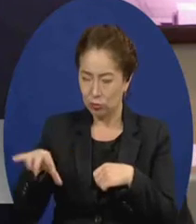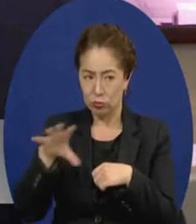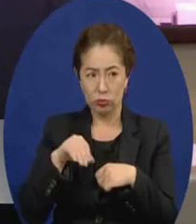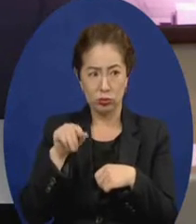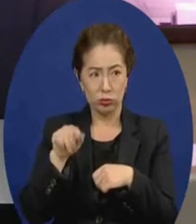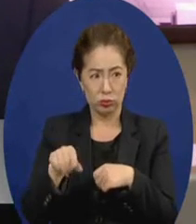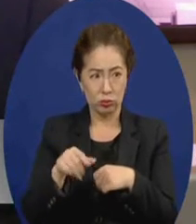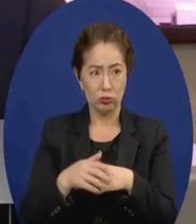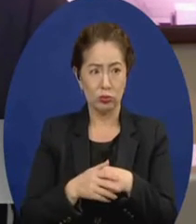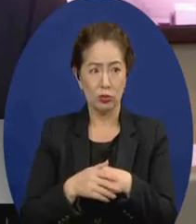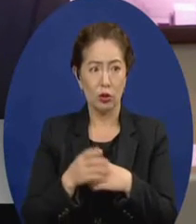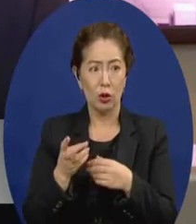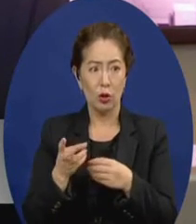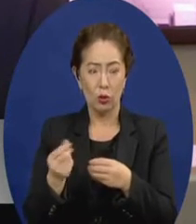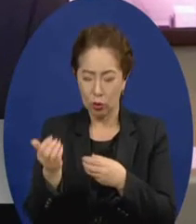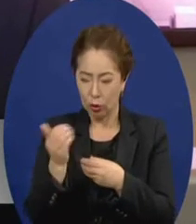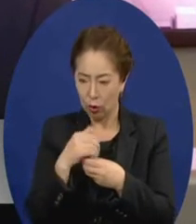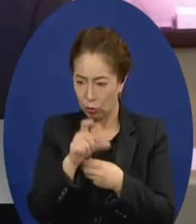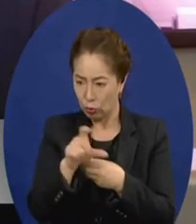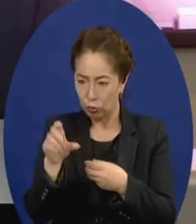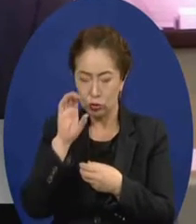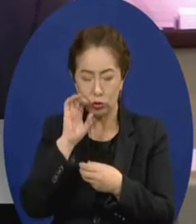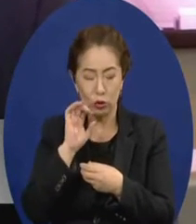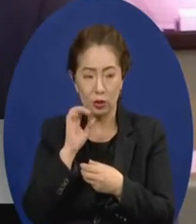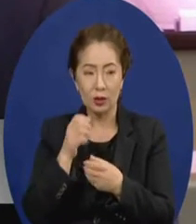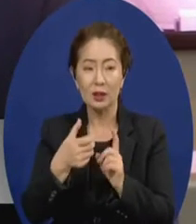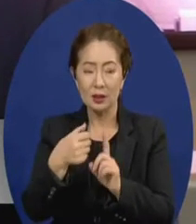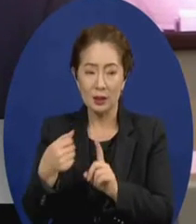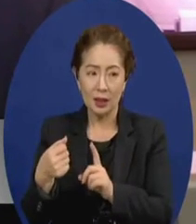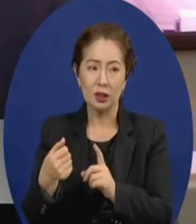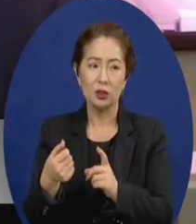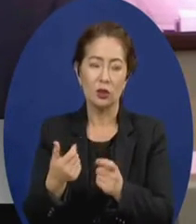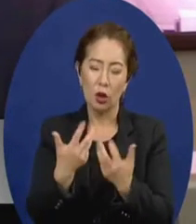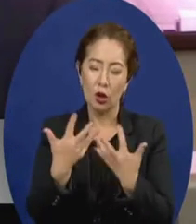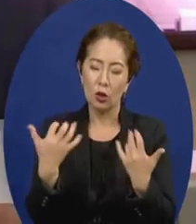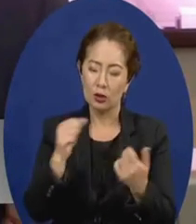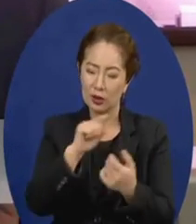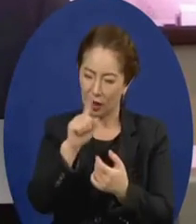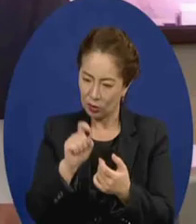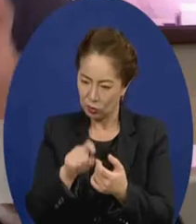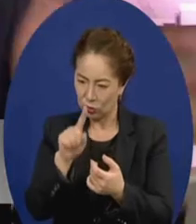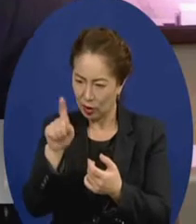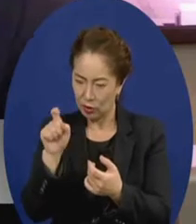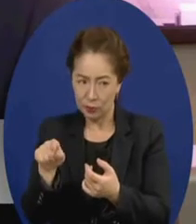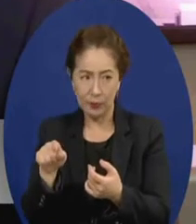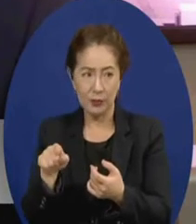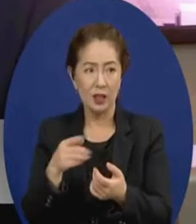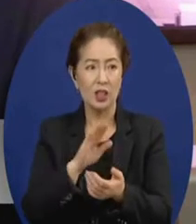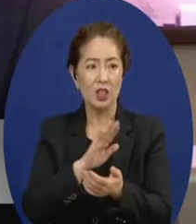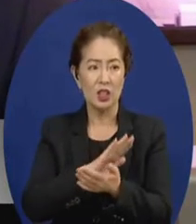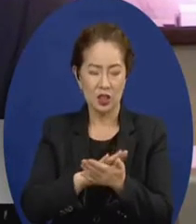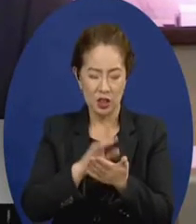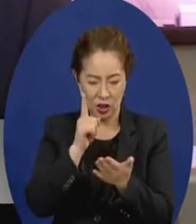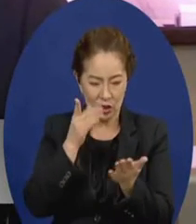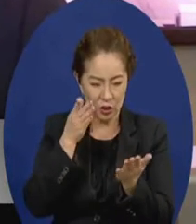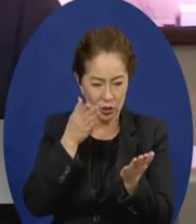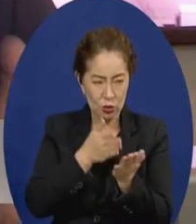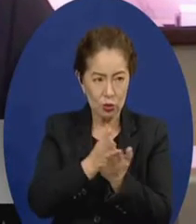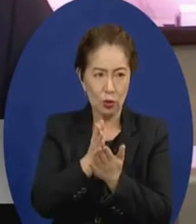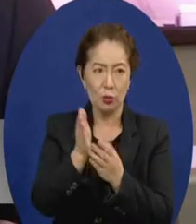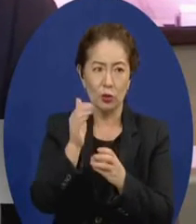бүгд хөрөнгө оруулагчдын маань сонирхлыг татж байгаа бас олон асуудлууд байна. Энэ өөрөө яг нэг шинэ шугамд